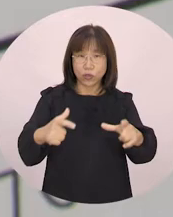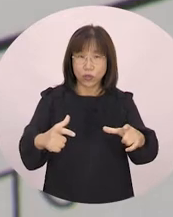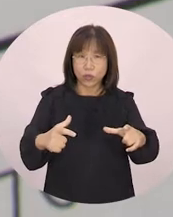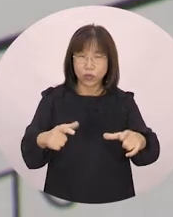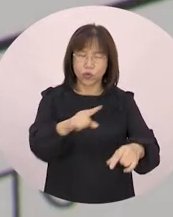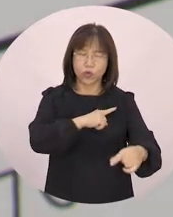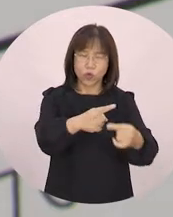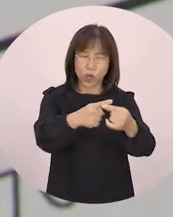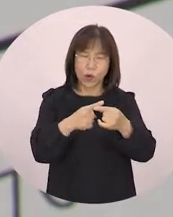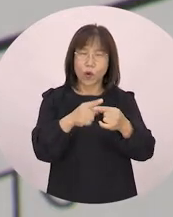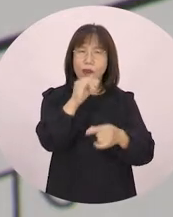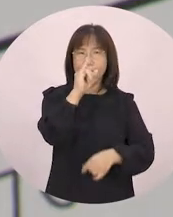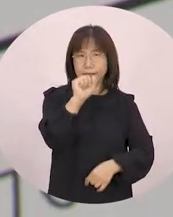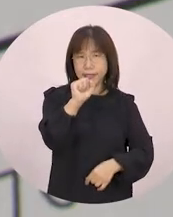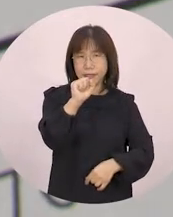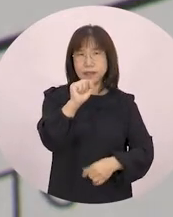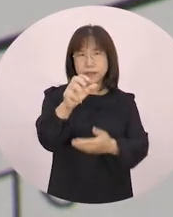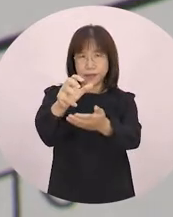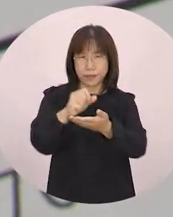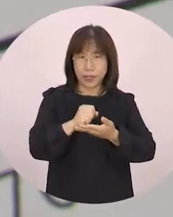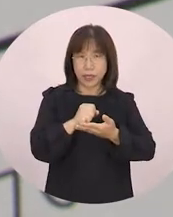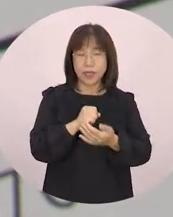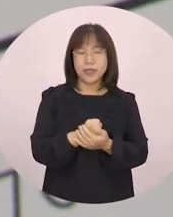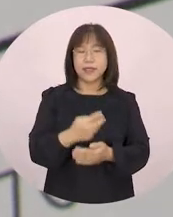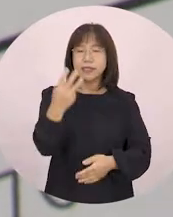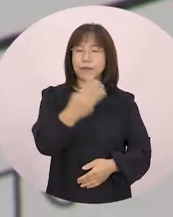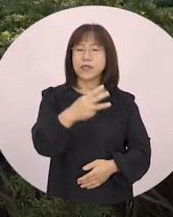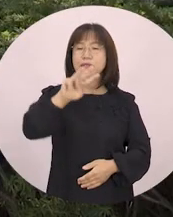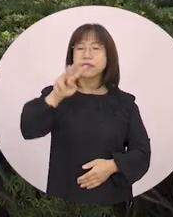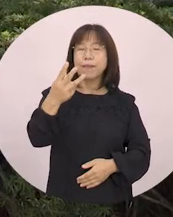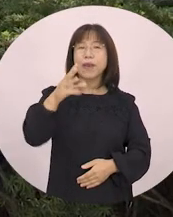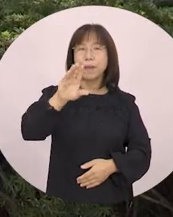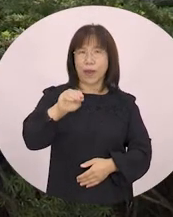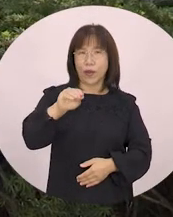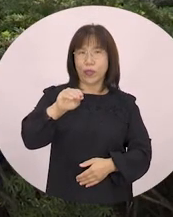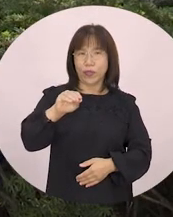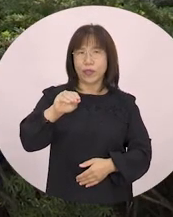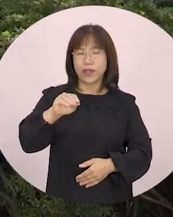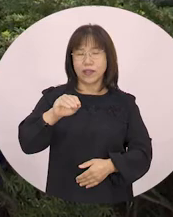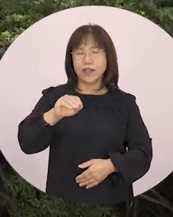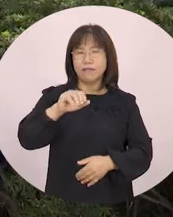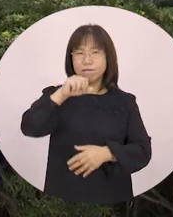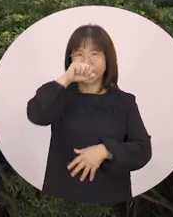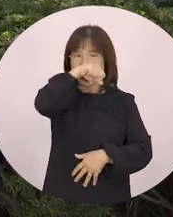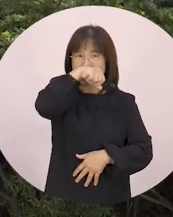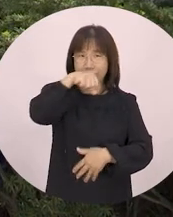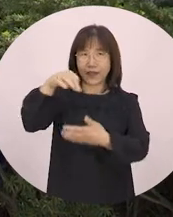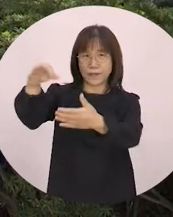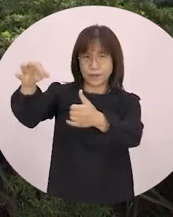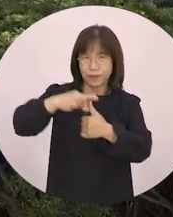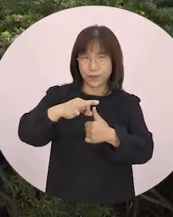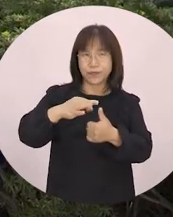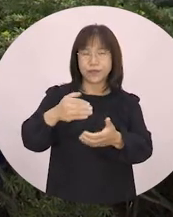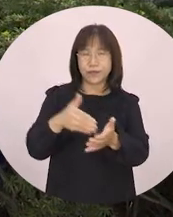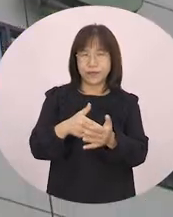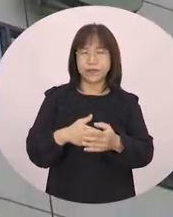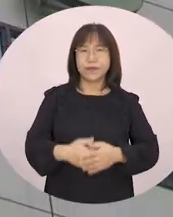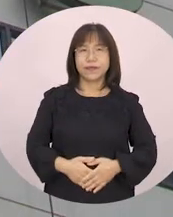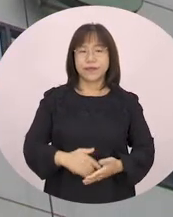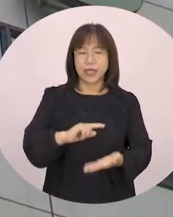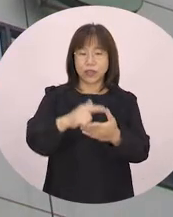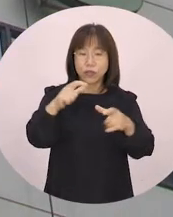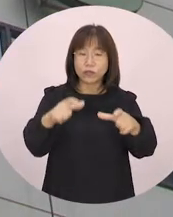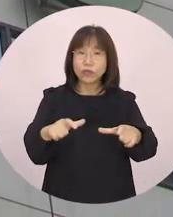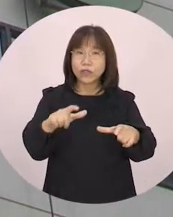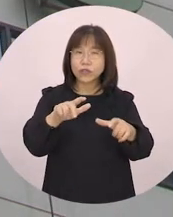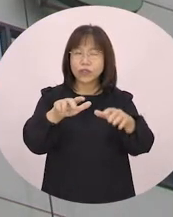최고 등급인 S등급을 받아 우수구로 선정됐고 3,300만 원의 재정 인센티브도 획득했습니다.